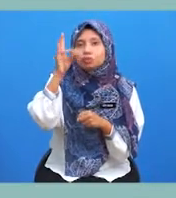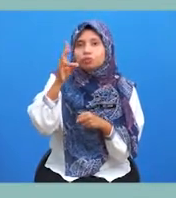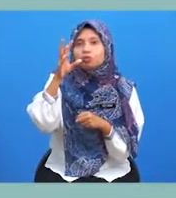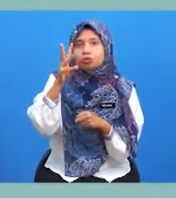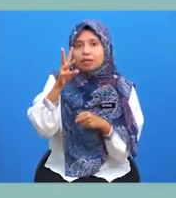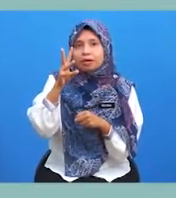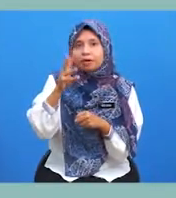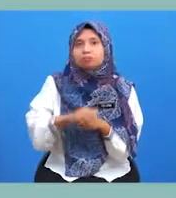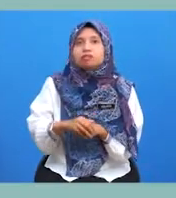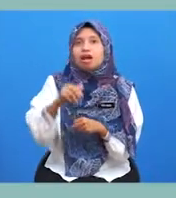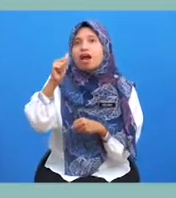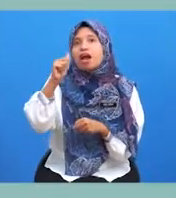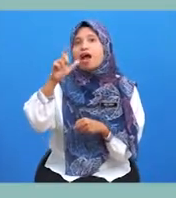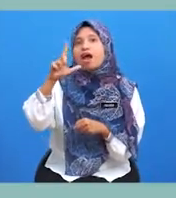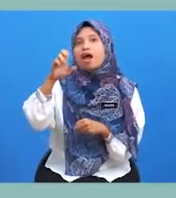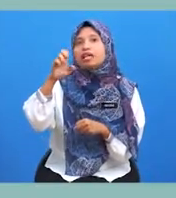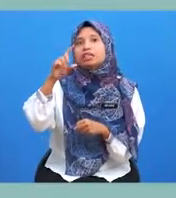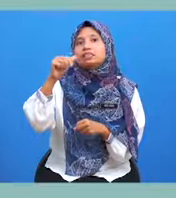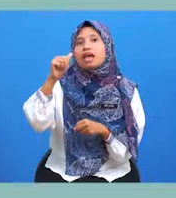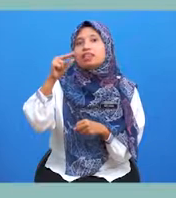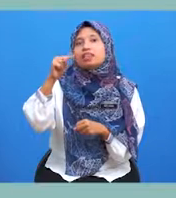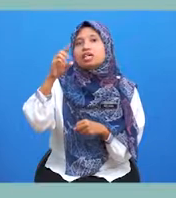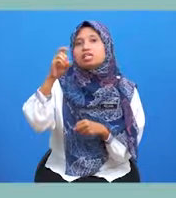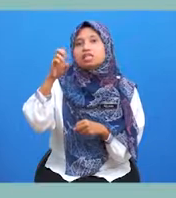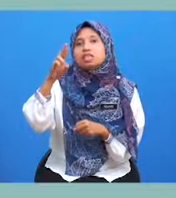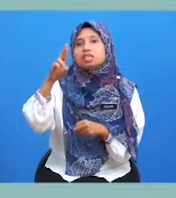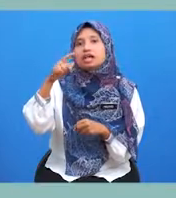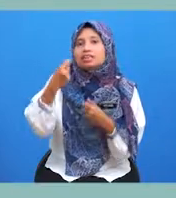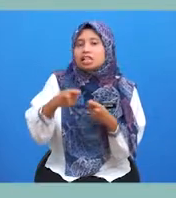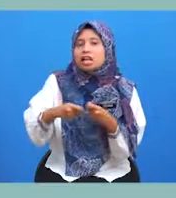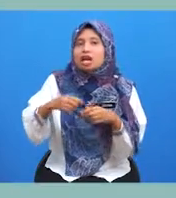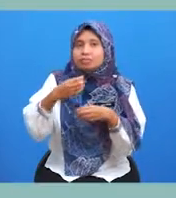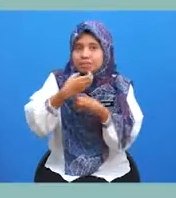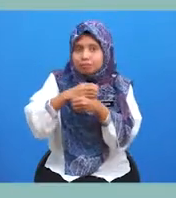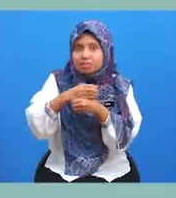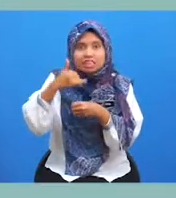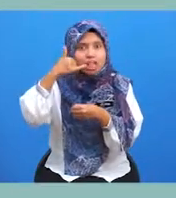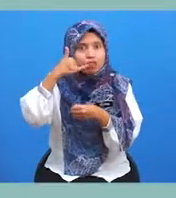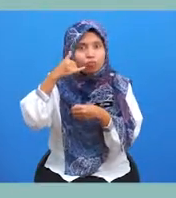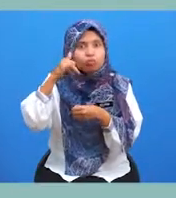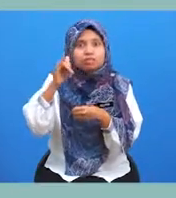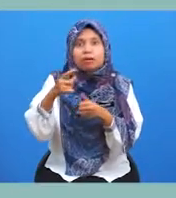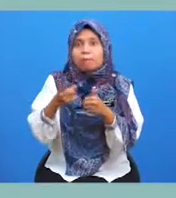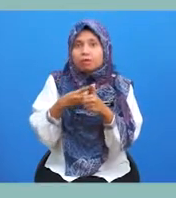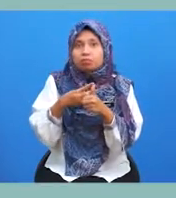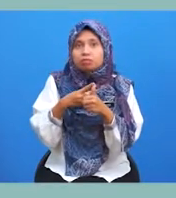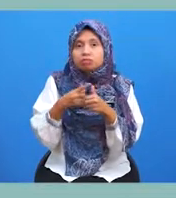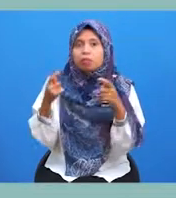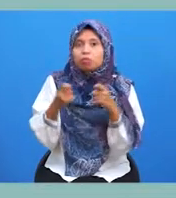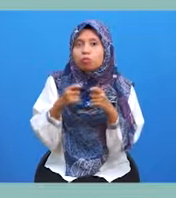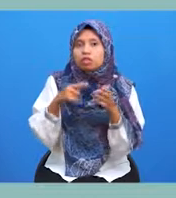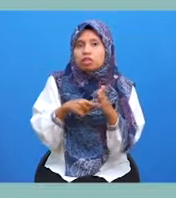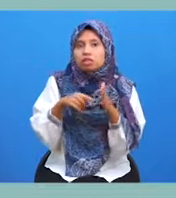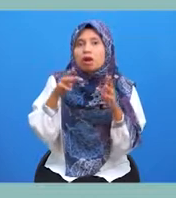1876, Alexander Graham Bell telah mencipta telefon yang pertama. Penemuan